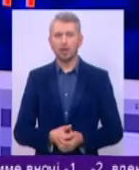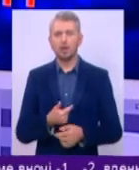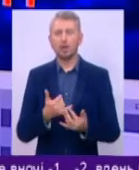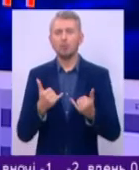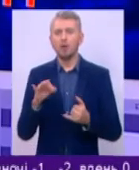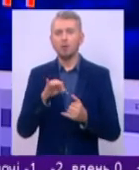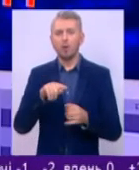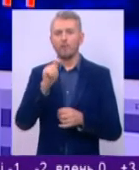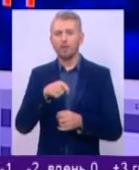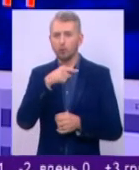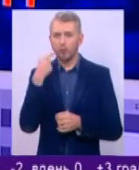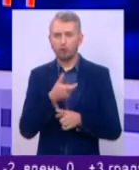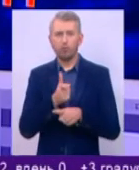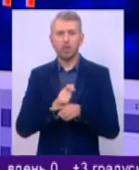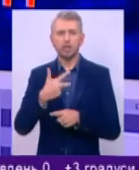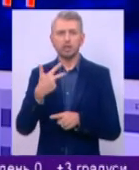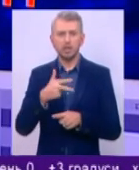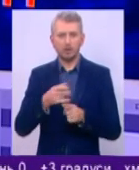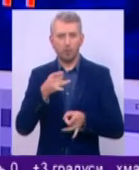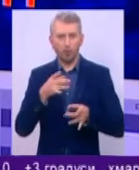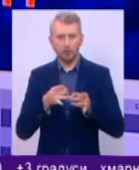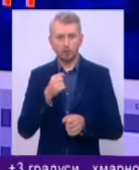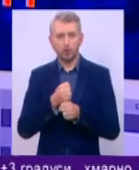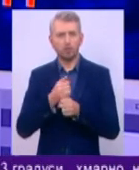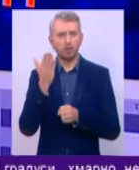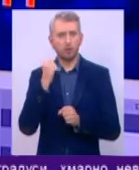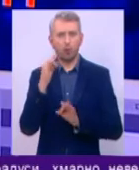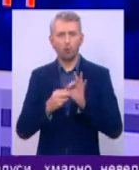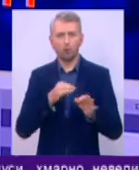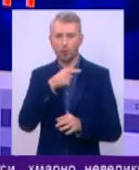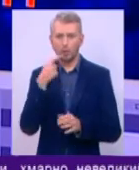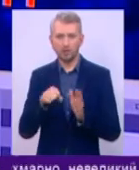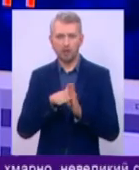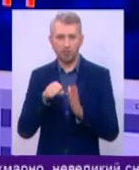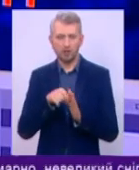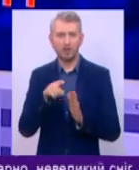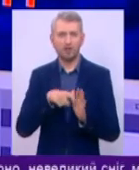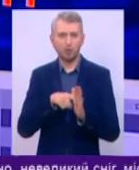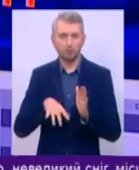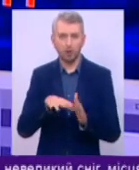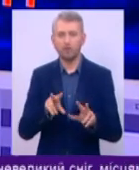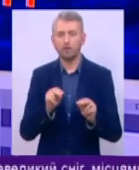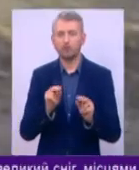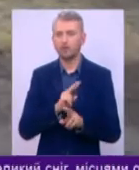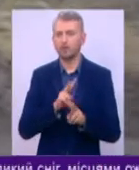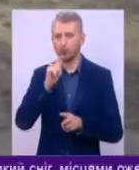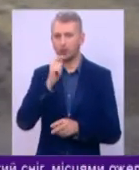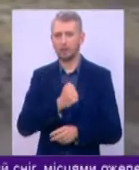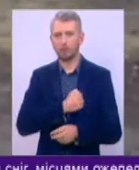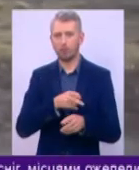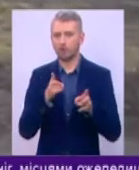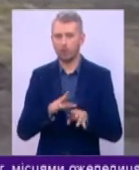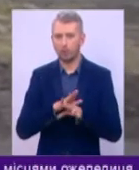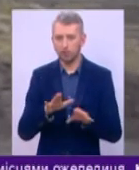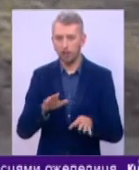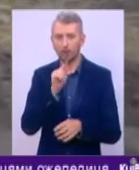Тепер до війни з Росією. Понад 30 обстрілів здійснили минулої доби російські найманці на Донбасі. На щастя, ніхто з українських військових не постраждав.